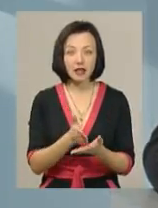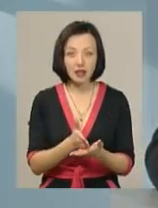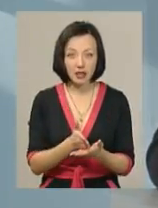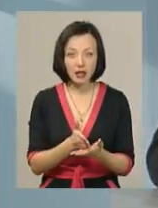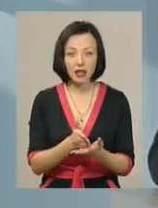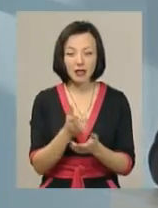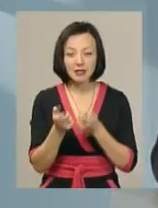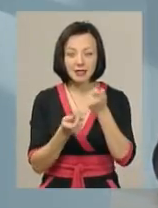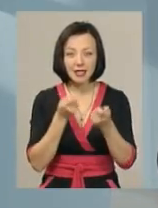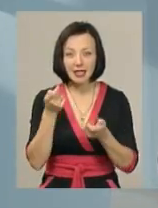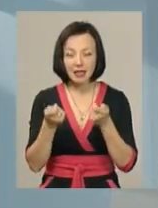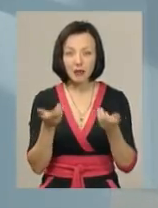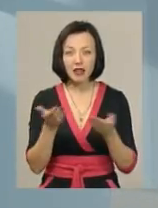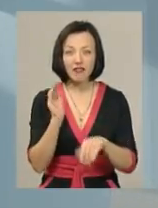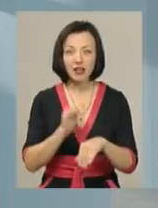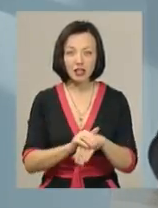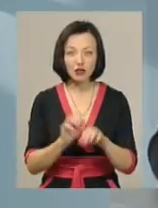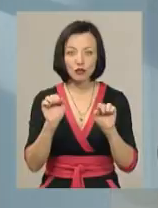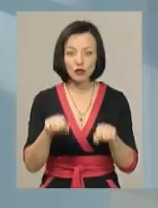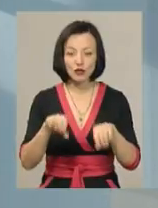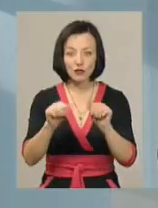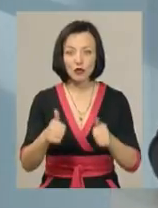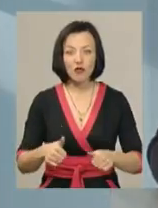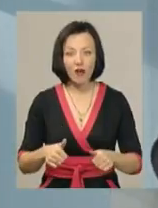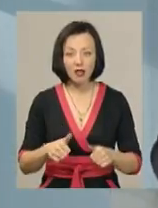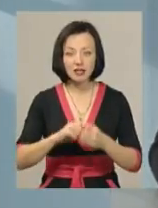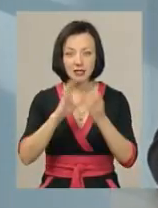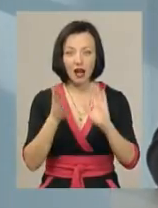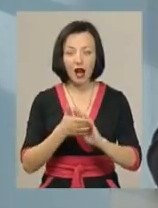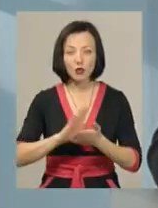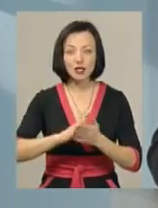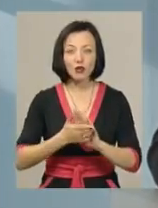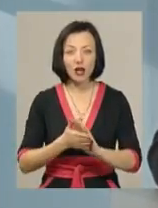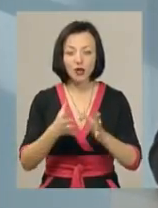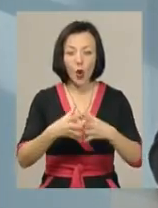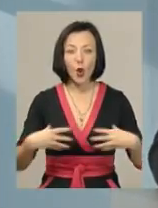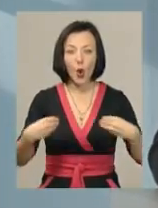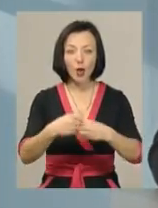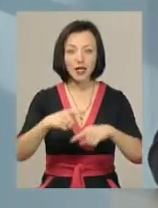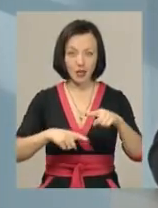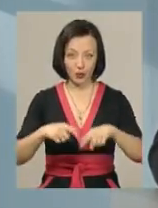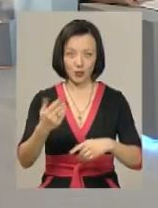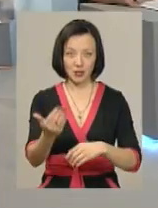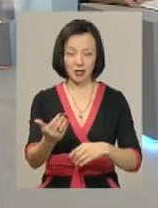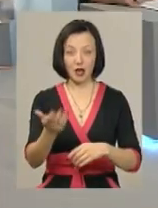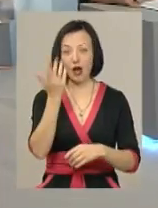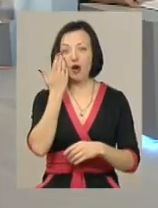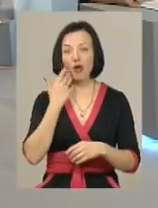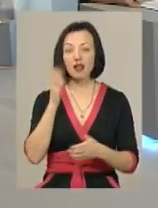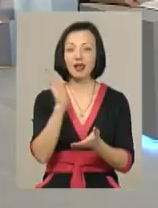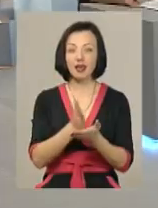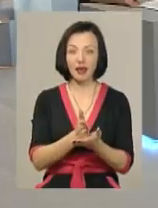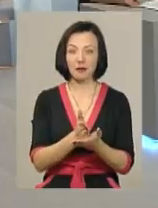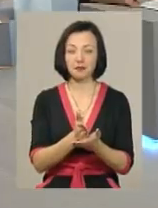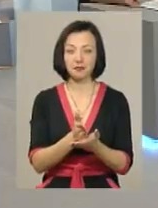тими нками Які фактично можуть сформувати от загальну картину родинності коли